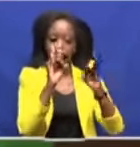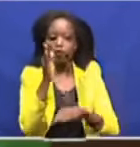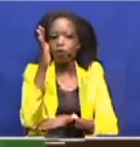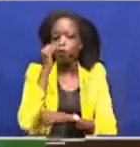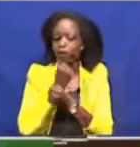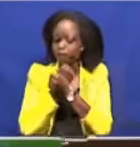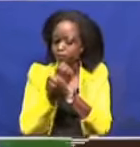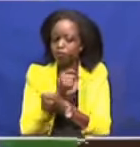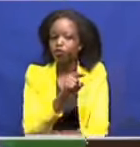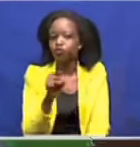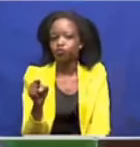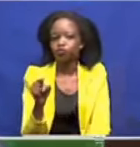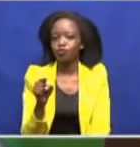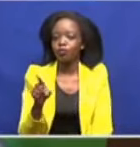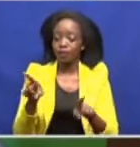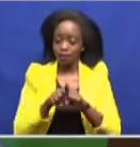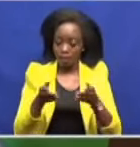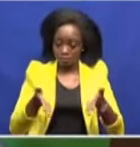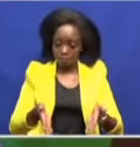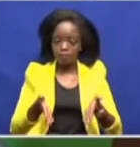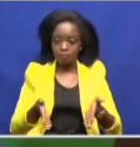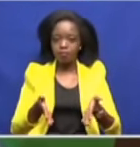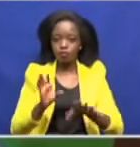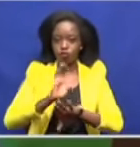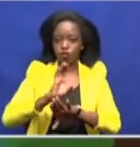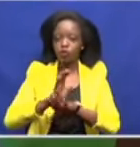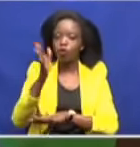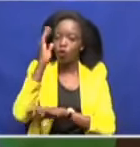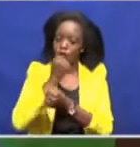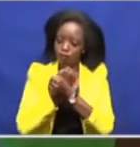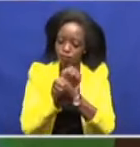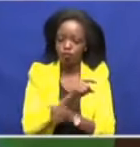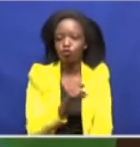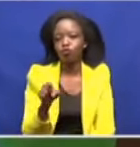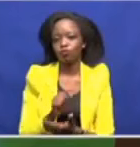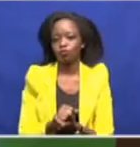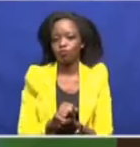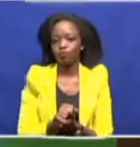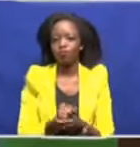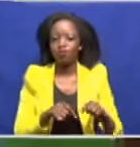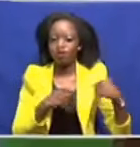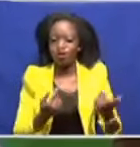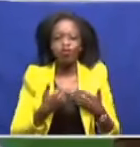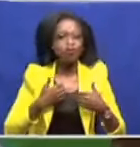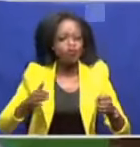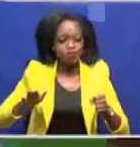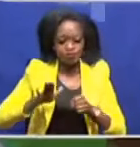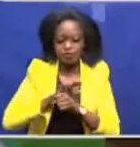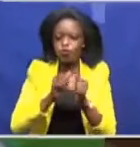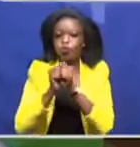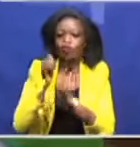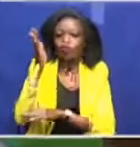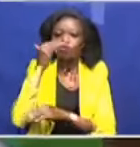anakulinda, hata hapa Mwenyezi Mungu atakulinda. Roho zetu zijazwe roho wa Mungu ili tuwe